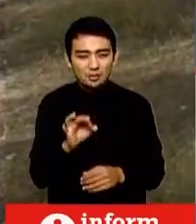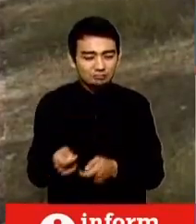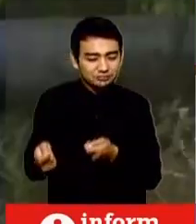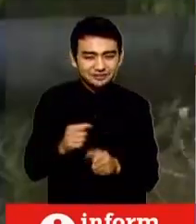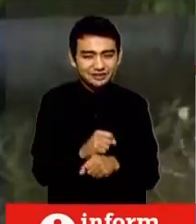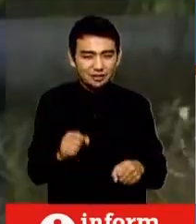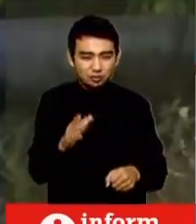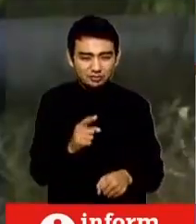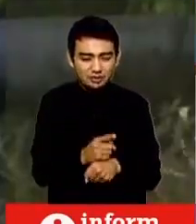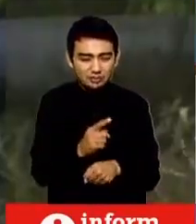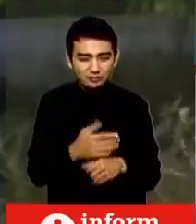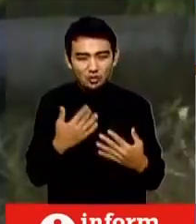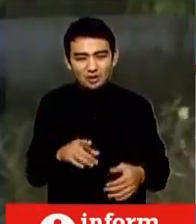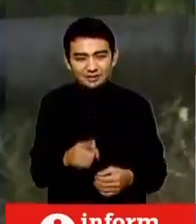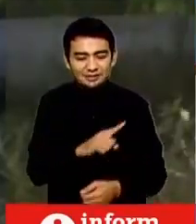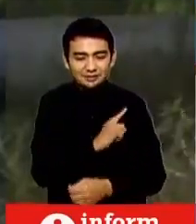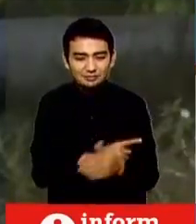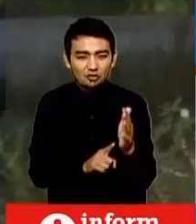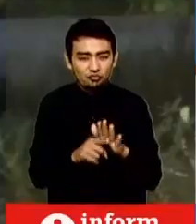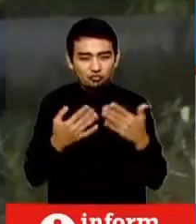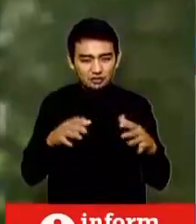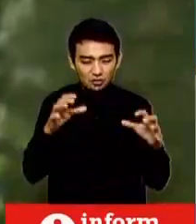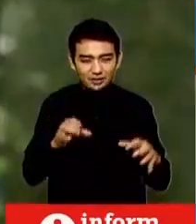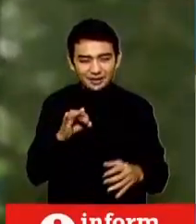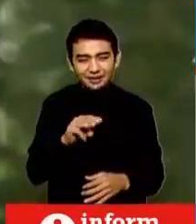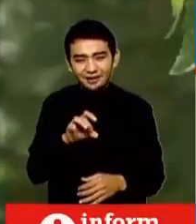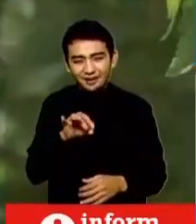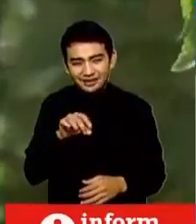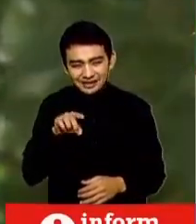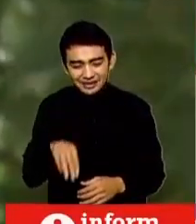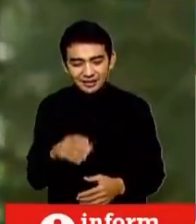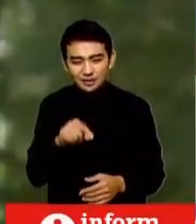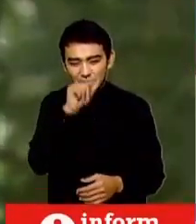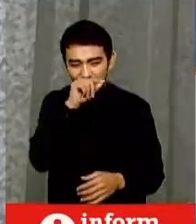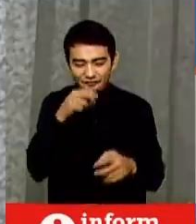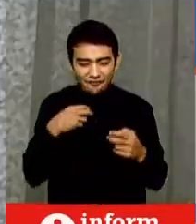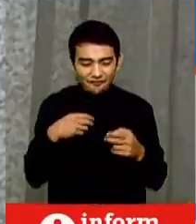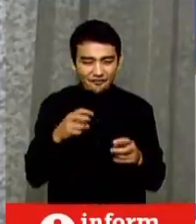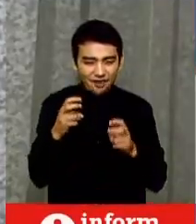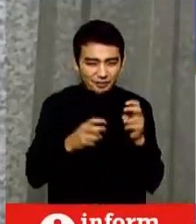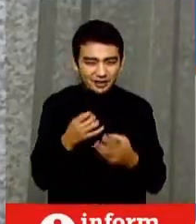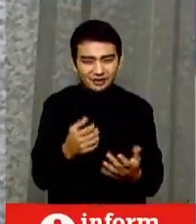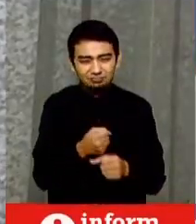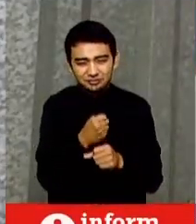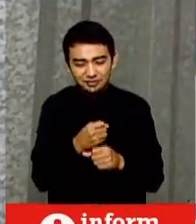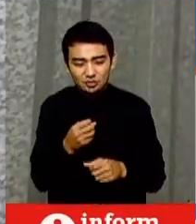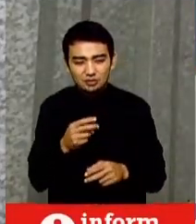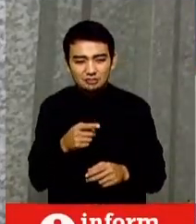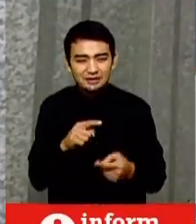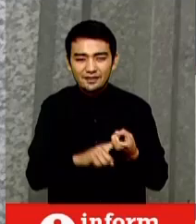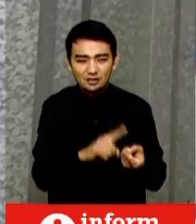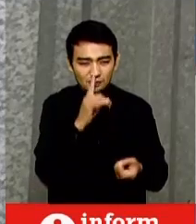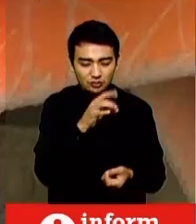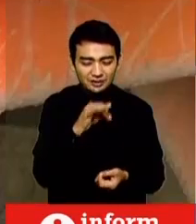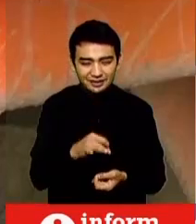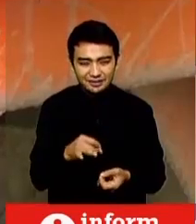железной дороге уже вступил в силу. Ограничение не коснется транзита, элеваторов, птицефабрик и переработчиков. Минсельхоз отмечает, что принятая мера